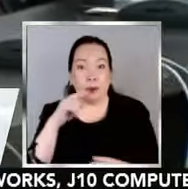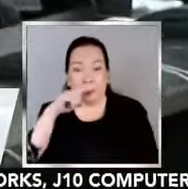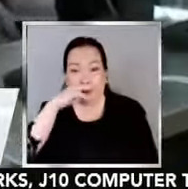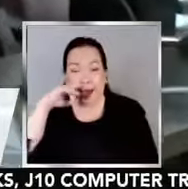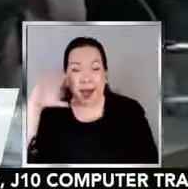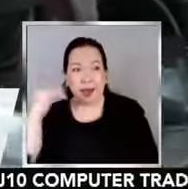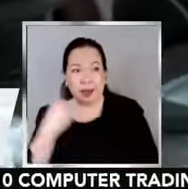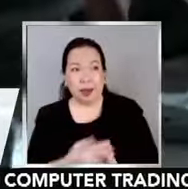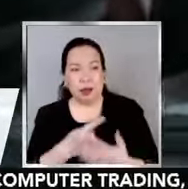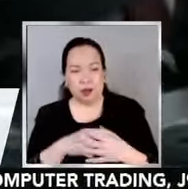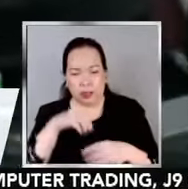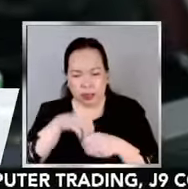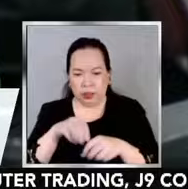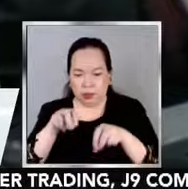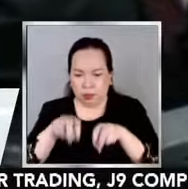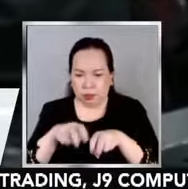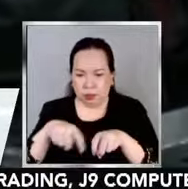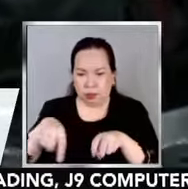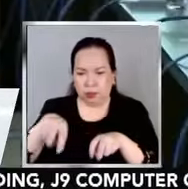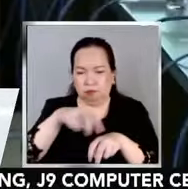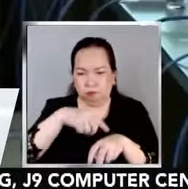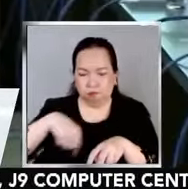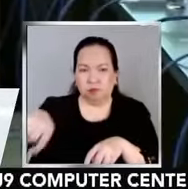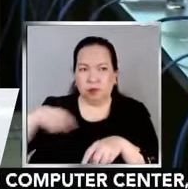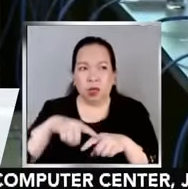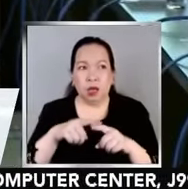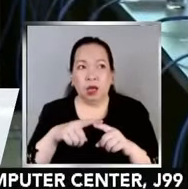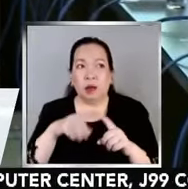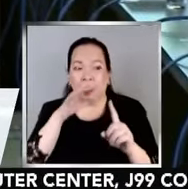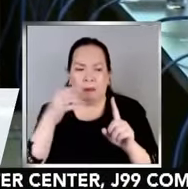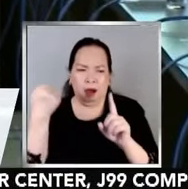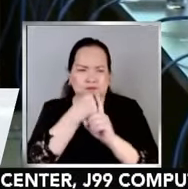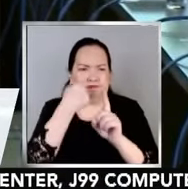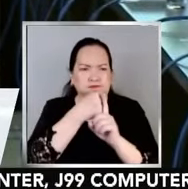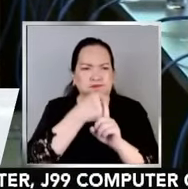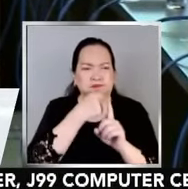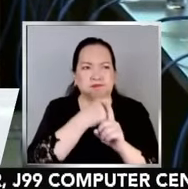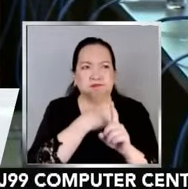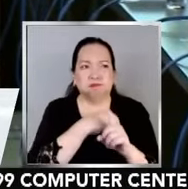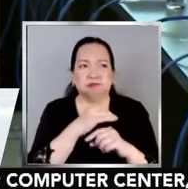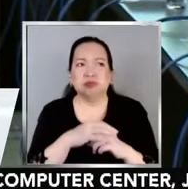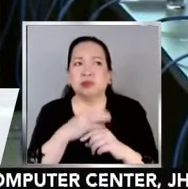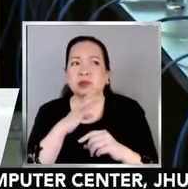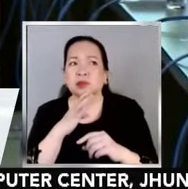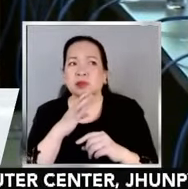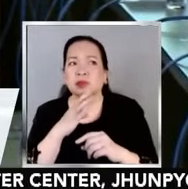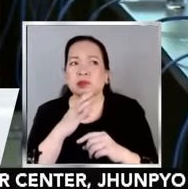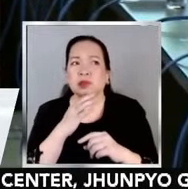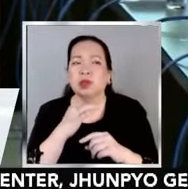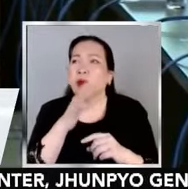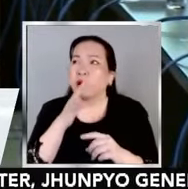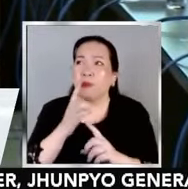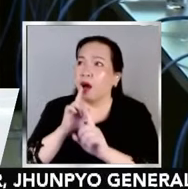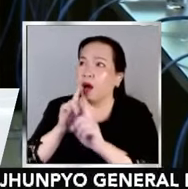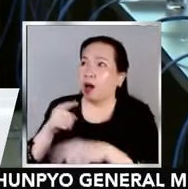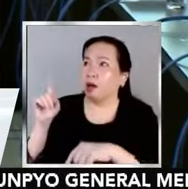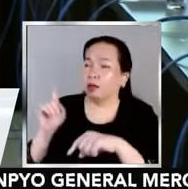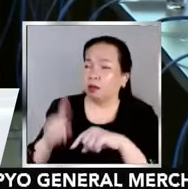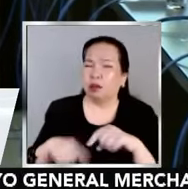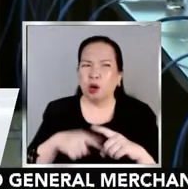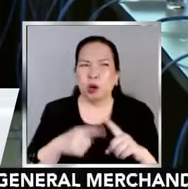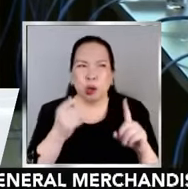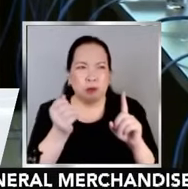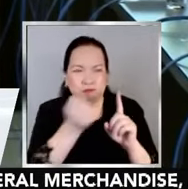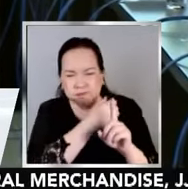daw, sinasaktan ng mga polis ang ina. Habang makain, di nakasagot po si mama, sinasaktan po. So,